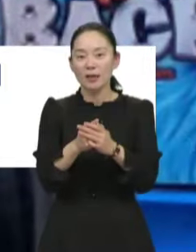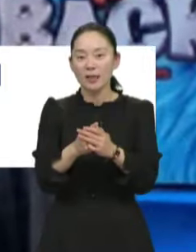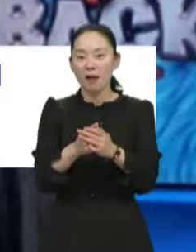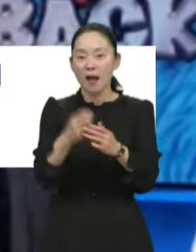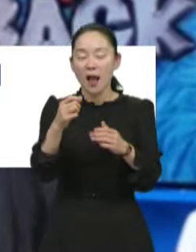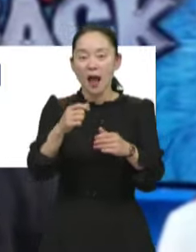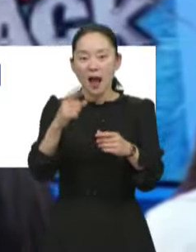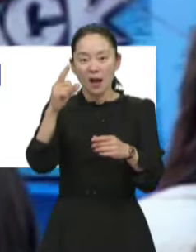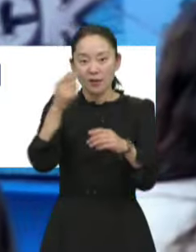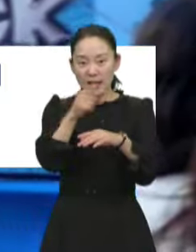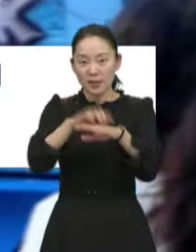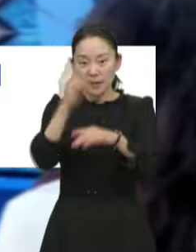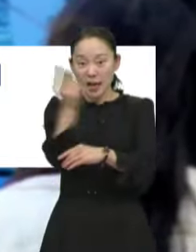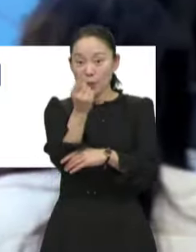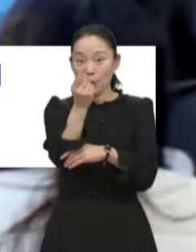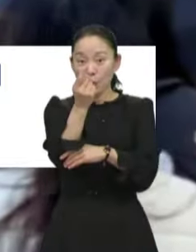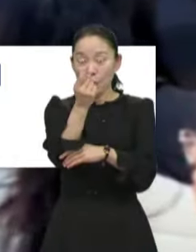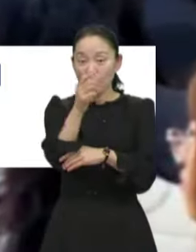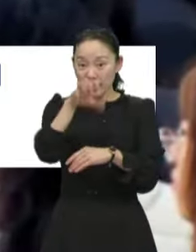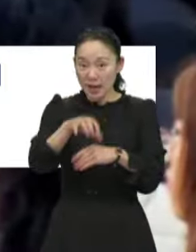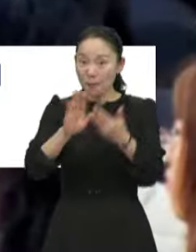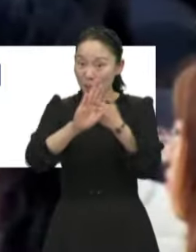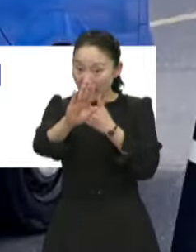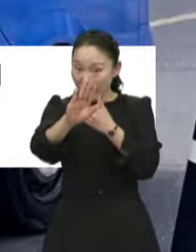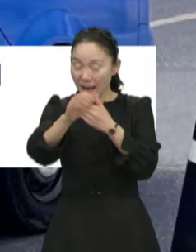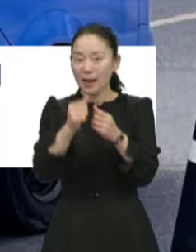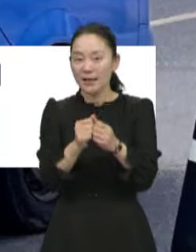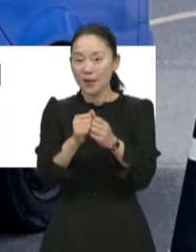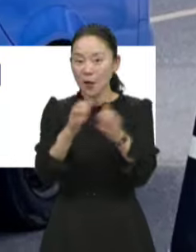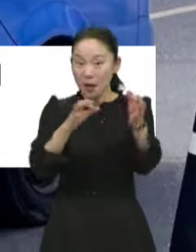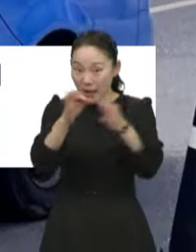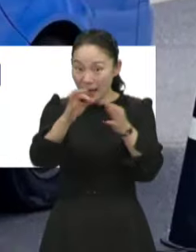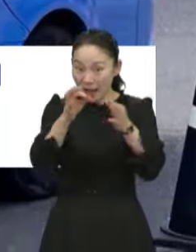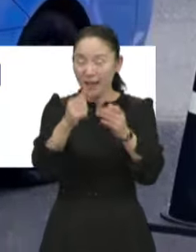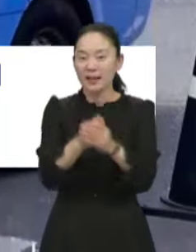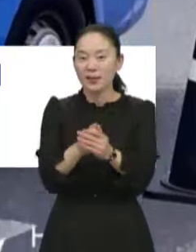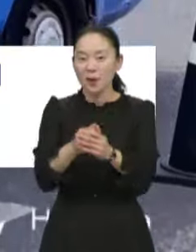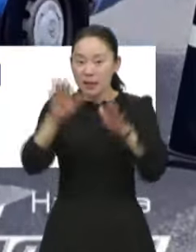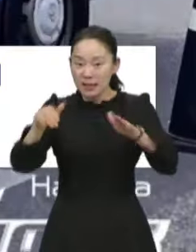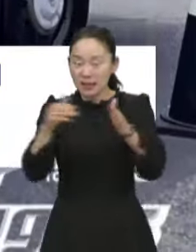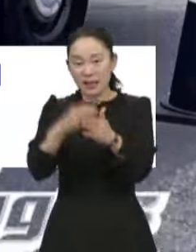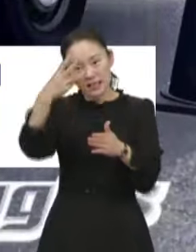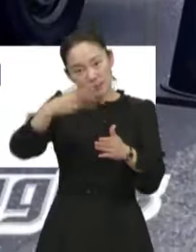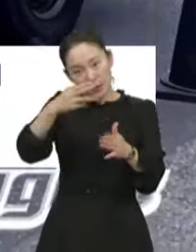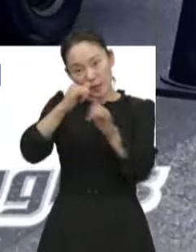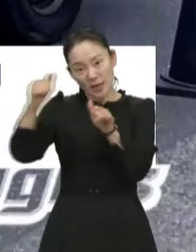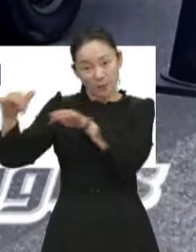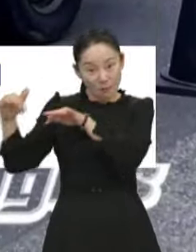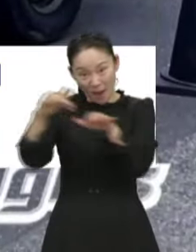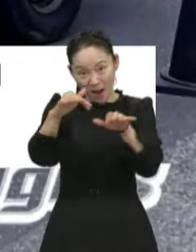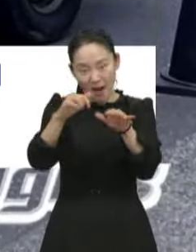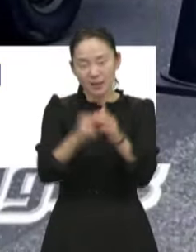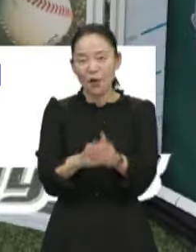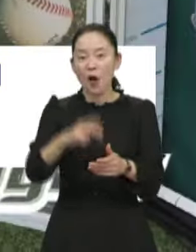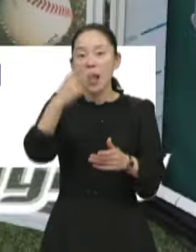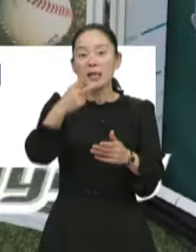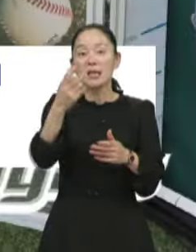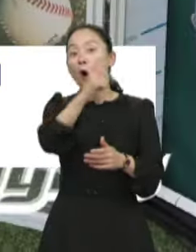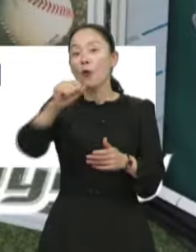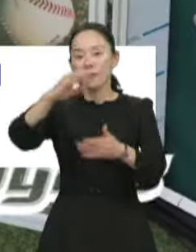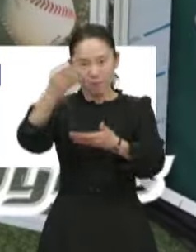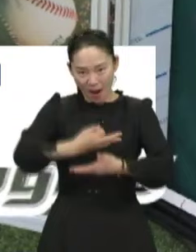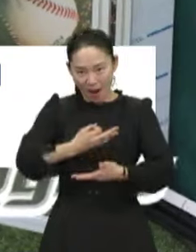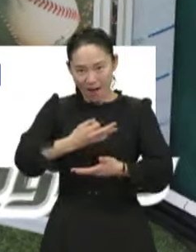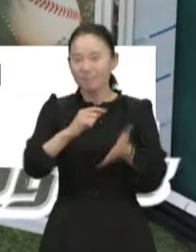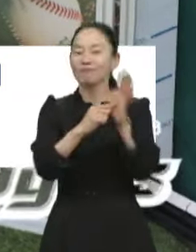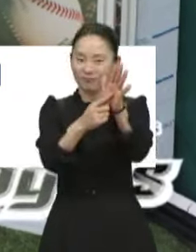한화생명 이글스파크 외야에 마련한 류현진 복귀 기념 팝업스토어에 지금까지 3천여 명의 팬들이 찾아 2억 원의 매출을